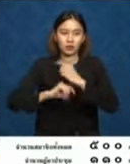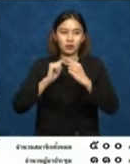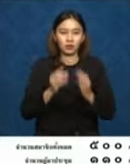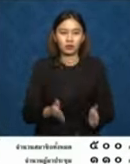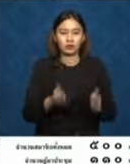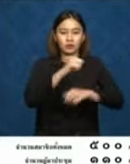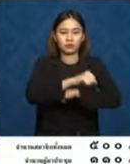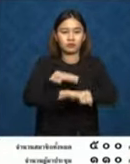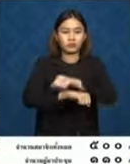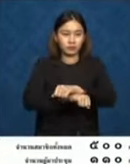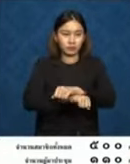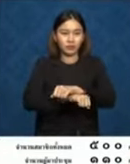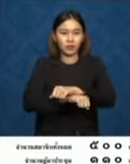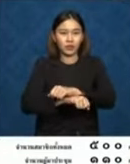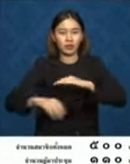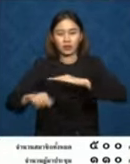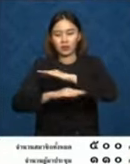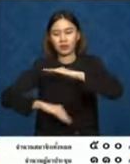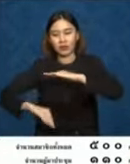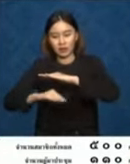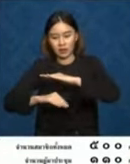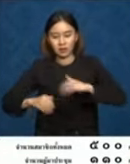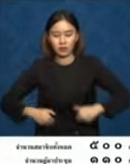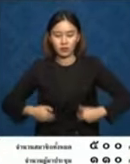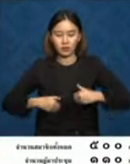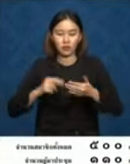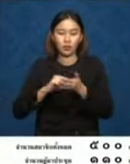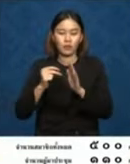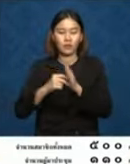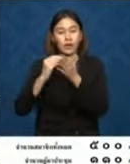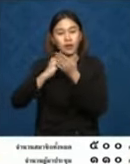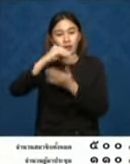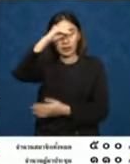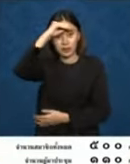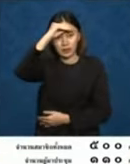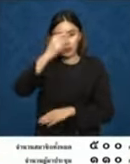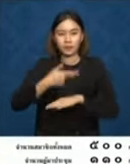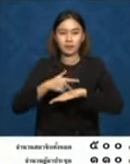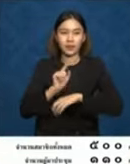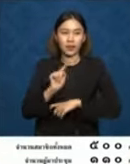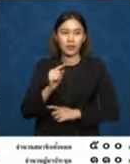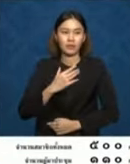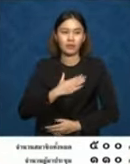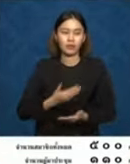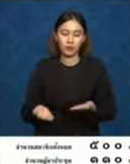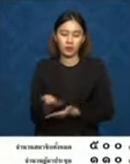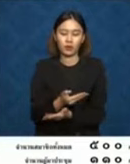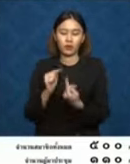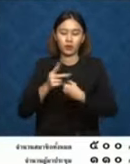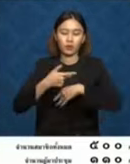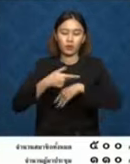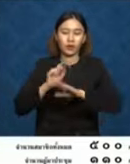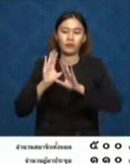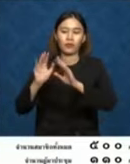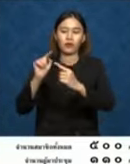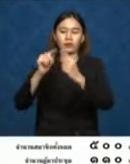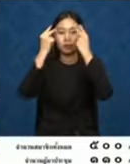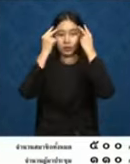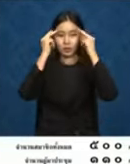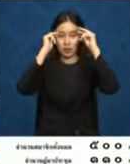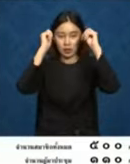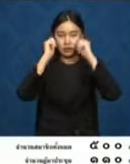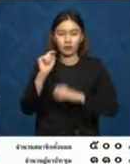ออิฐรากฐานของชีวิตคือการศึกษาท่านประธานที่เคารพครับผมขอหารือท่านประธานผ่านไปยังนายกรัฐมน